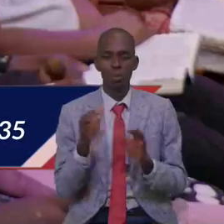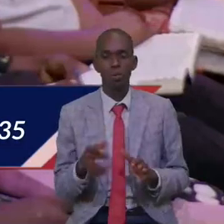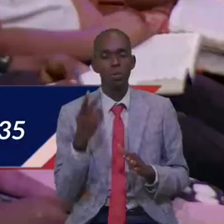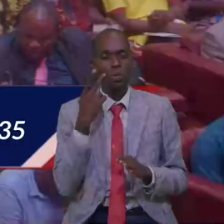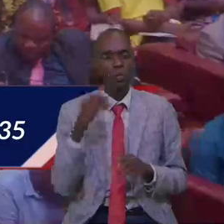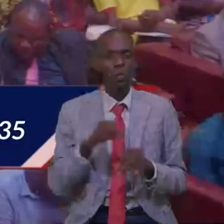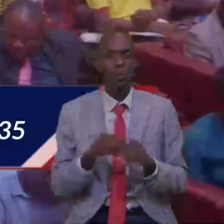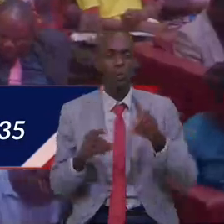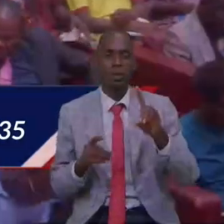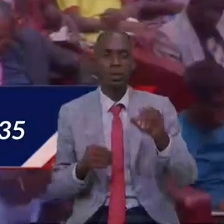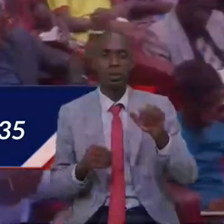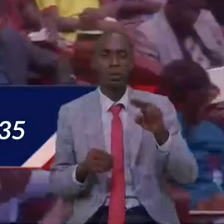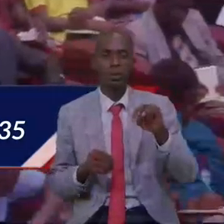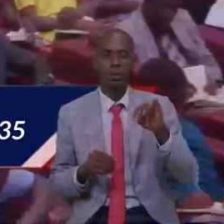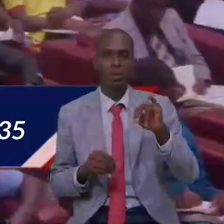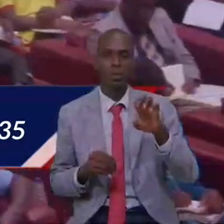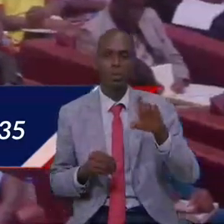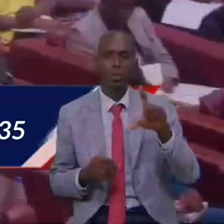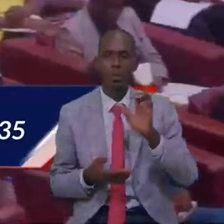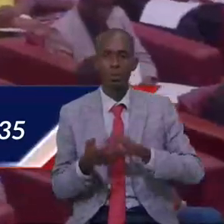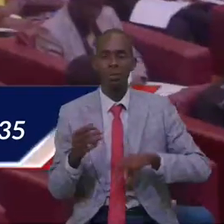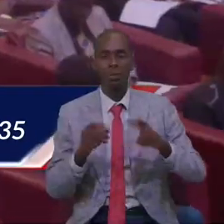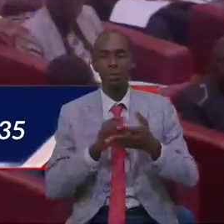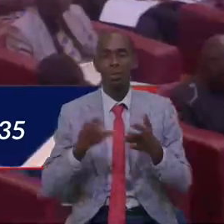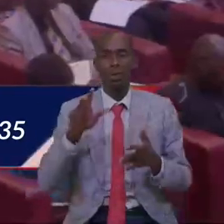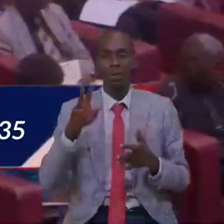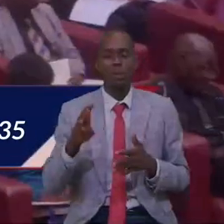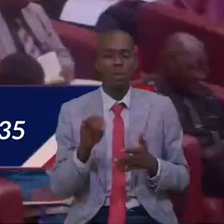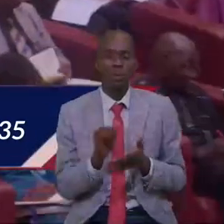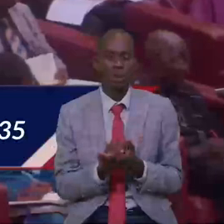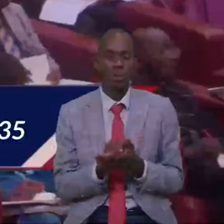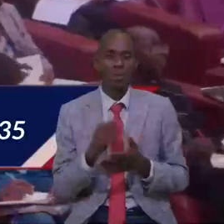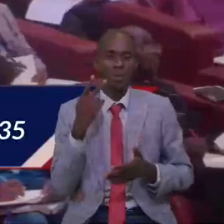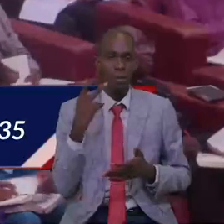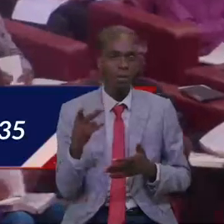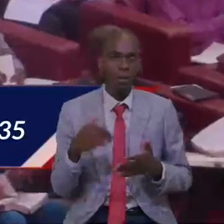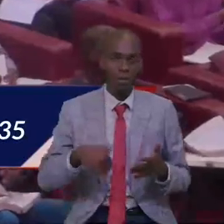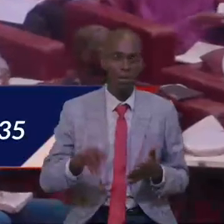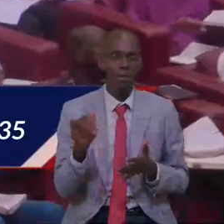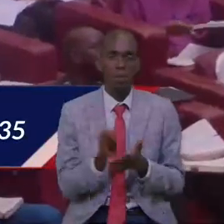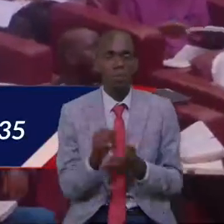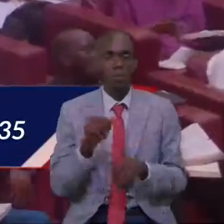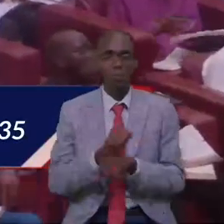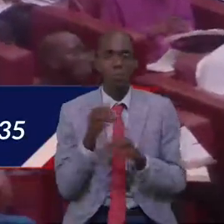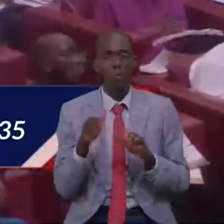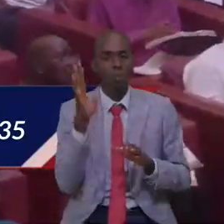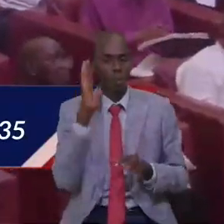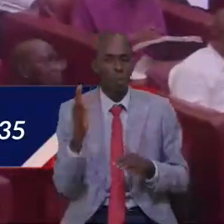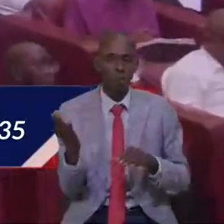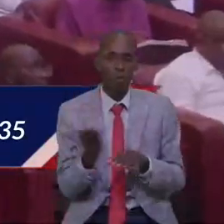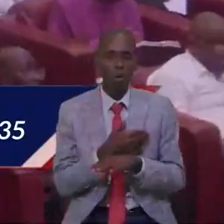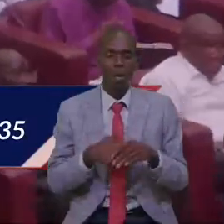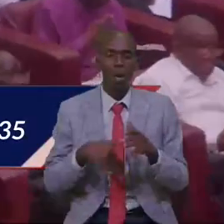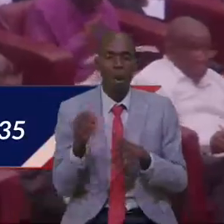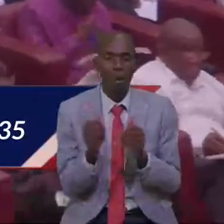2, verset 34, qui dit, « Tu regardais lorsqu'une pierre se détacha sans le